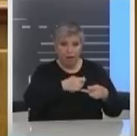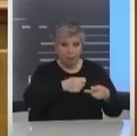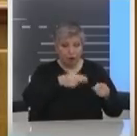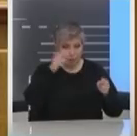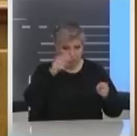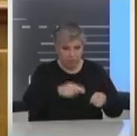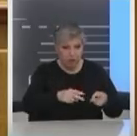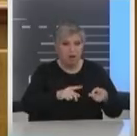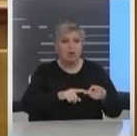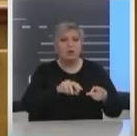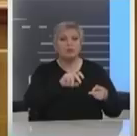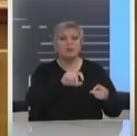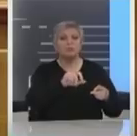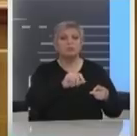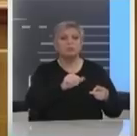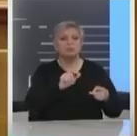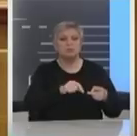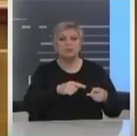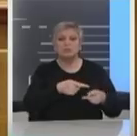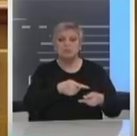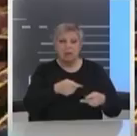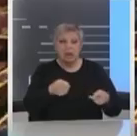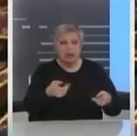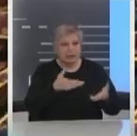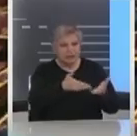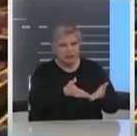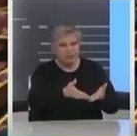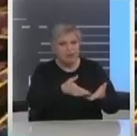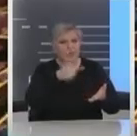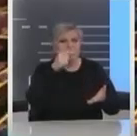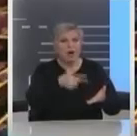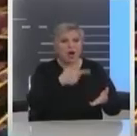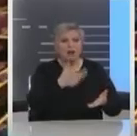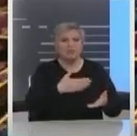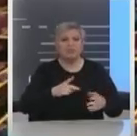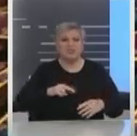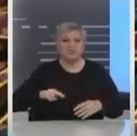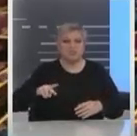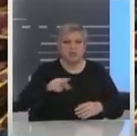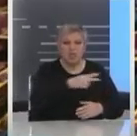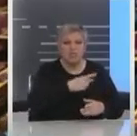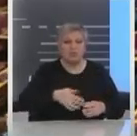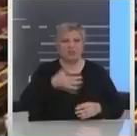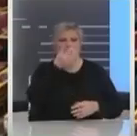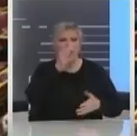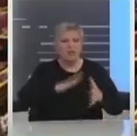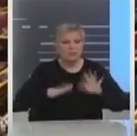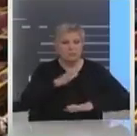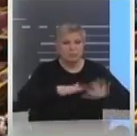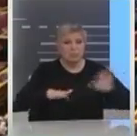Έλληνες να βγάλουν τα συμπεράσματά τους. Εσείς είστε αυτοί που δήθεν πολεμάτε τη διαπλοκή. Μπράβο σας! Μπράβο